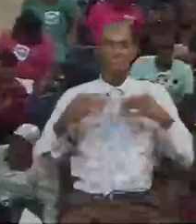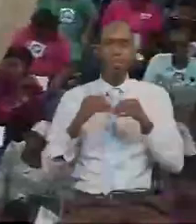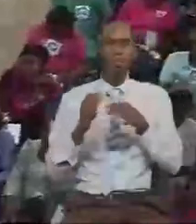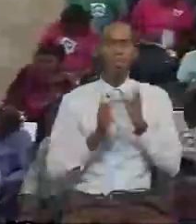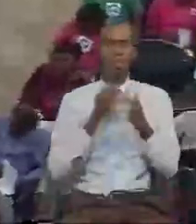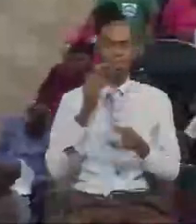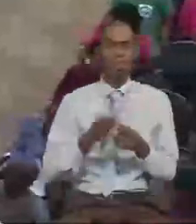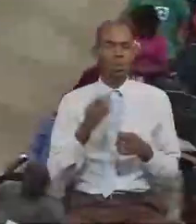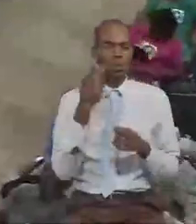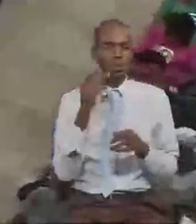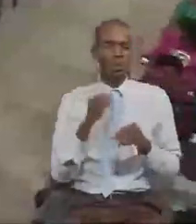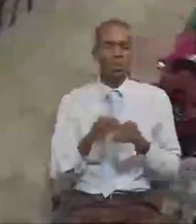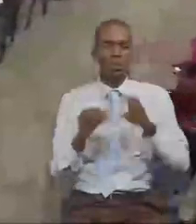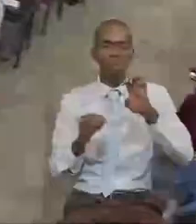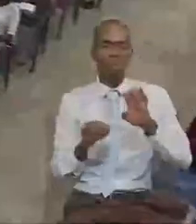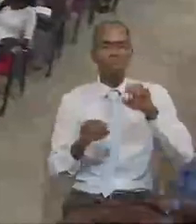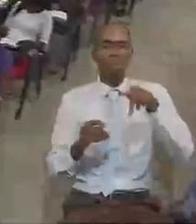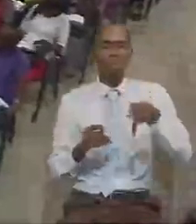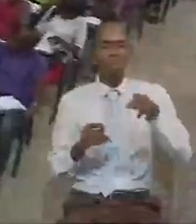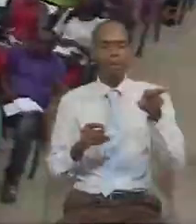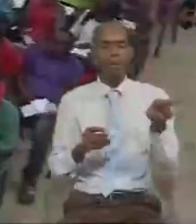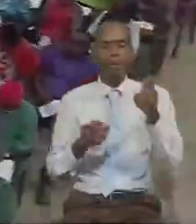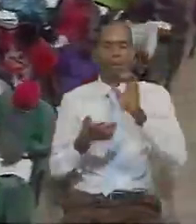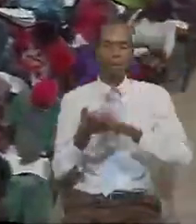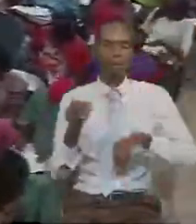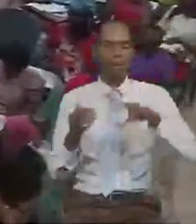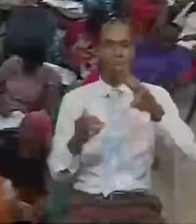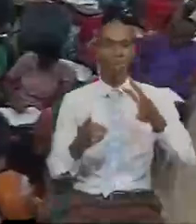Éphésiens au chapitre 6,